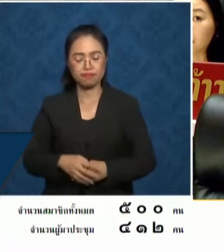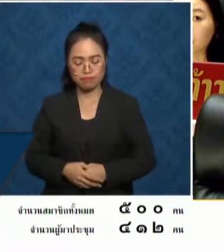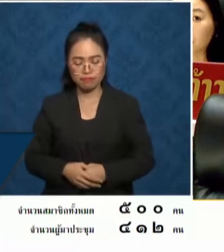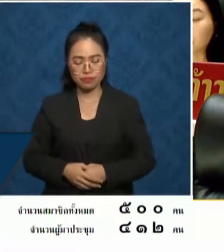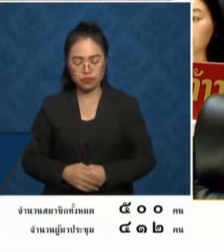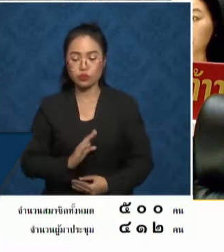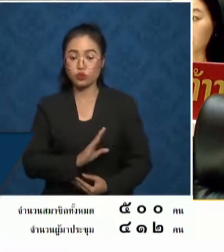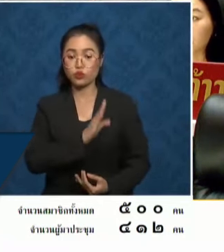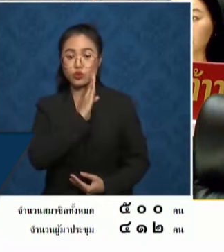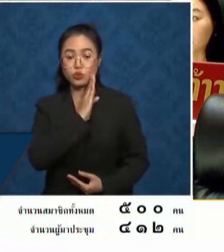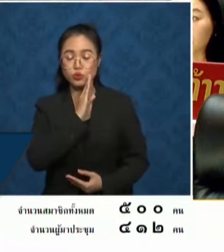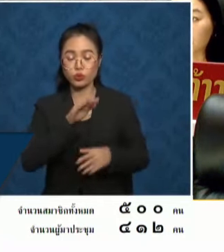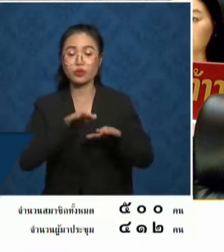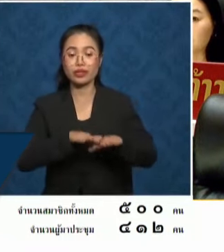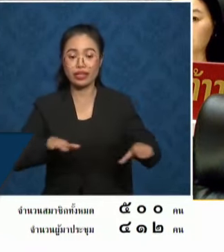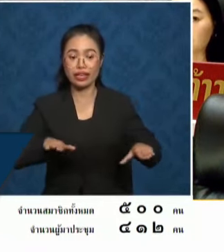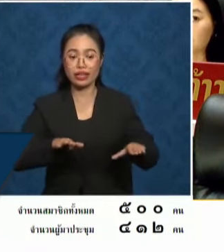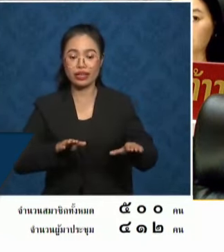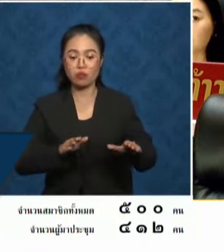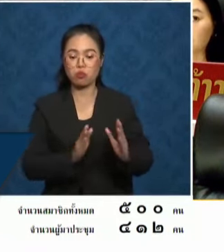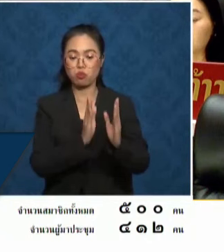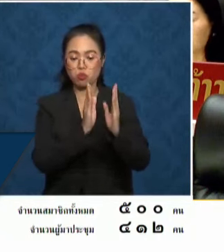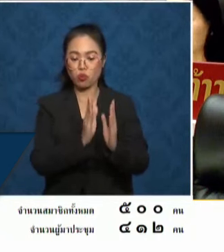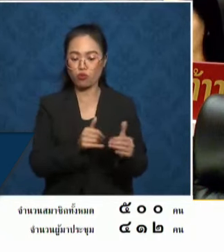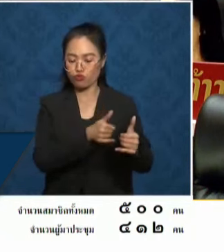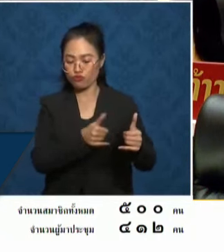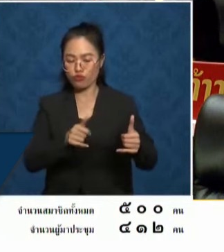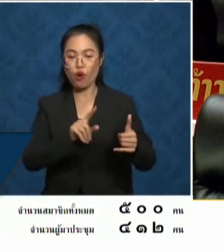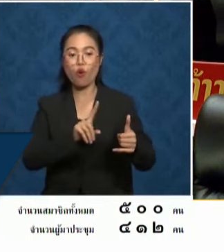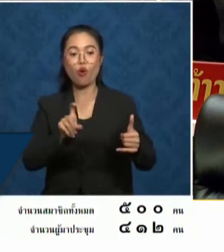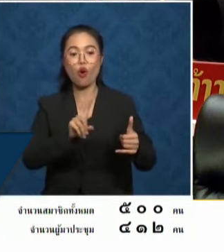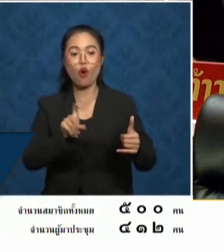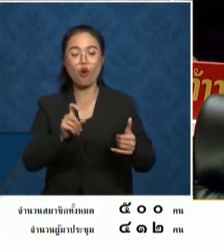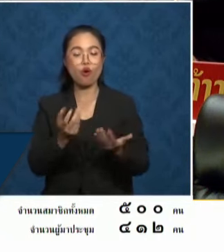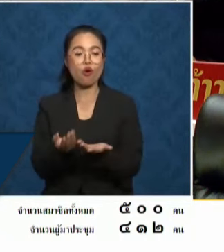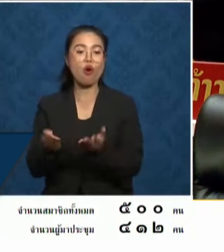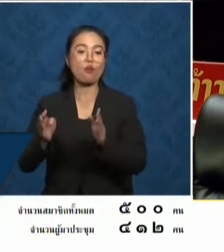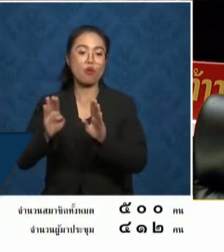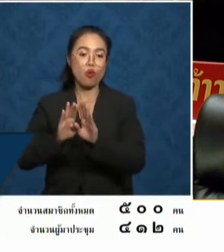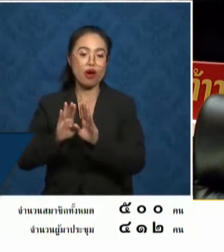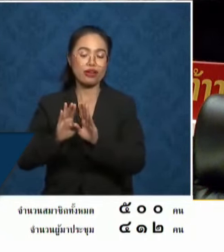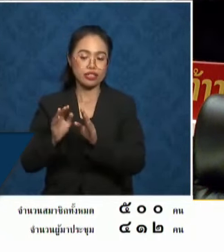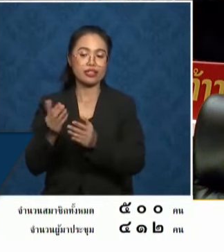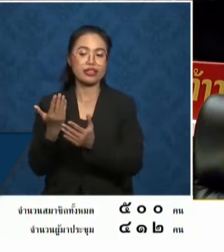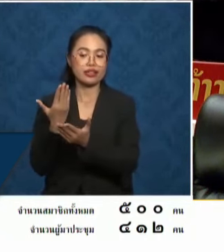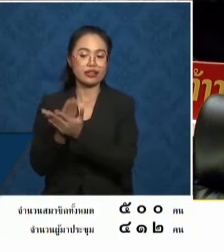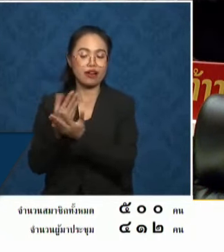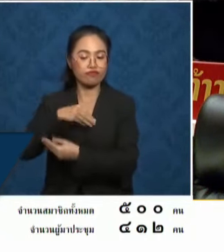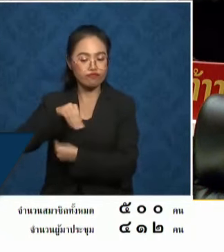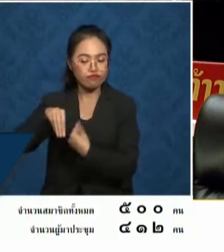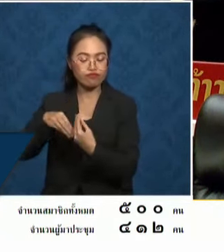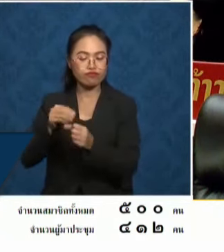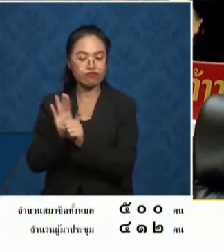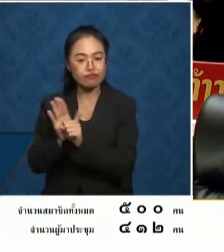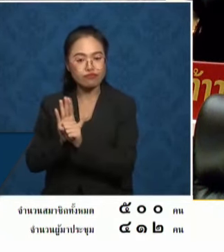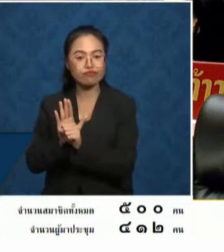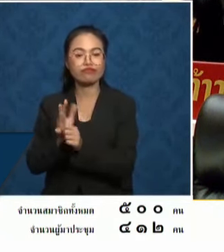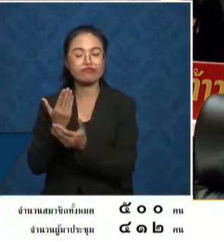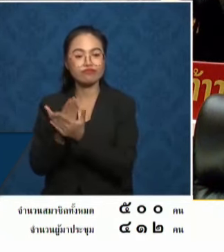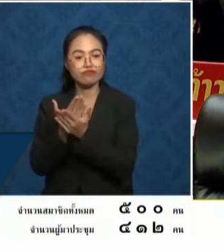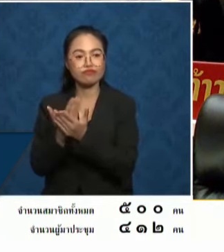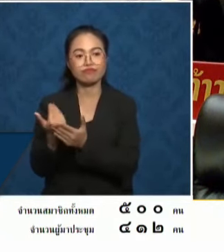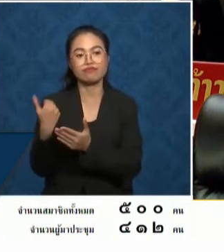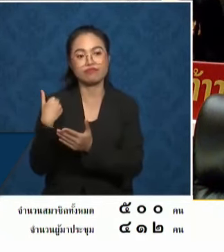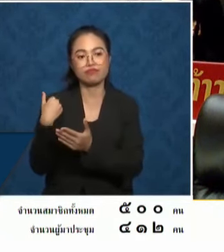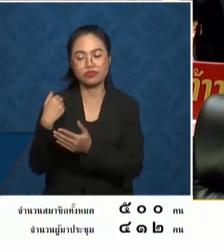คะว่าถ้าเรานำเด็กนะคะ 100คนจากข้อครอบครัวที่มีฐานะปานกลางนะคะชนชั้นกลางถึงชนชั้นล่างเนี่ย